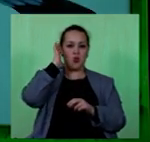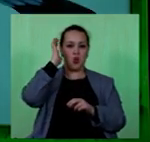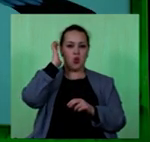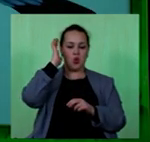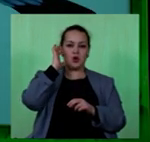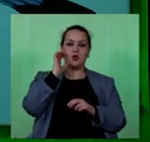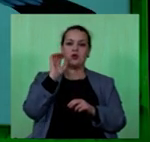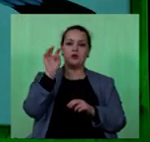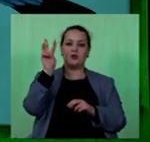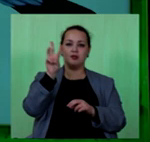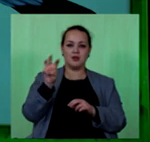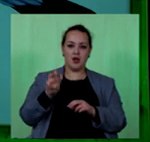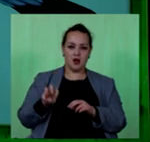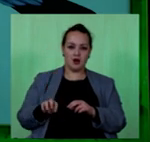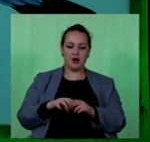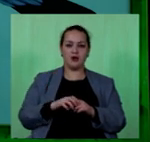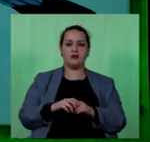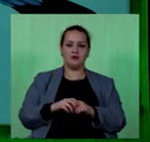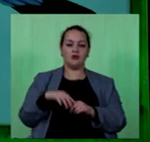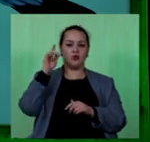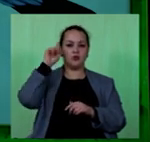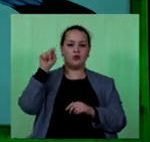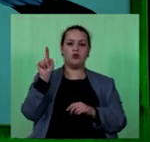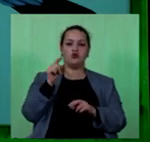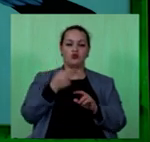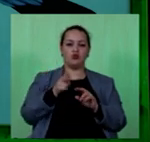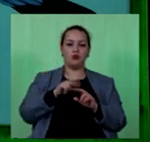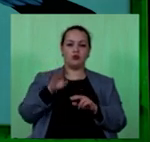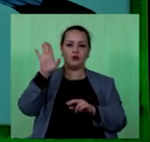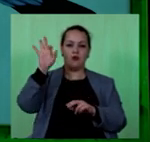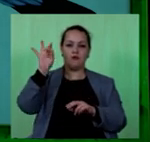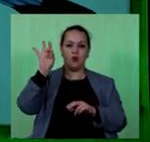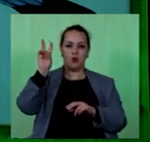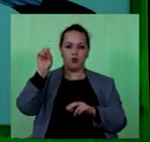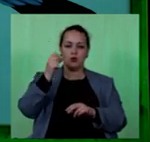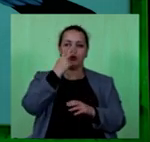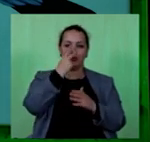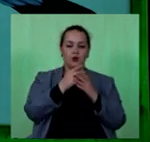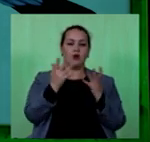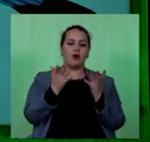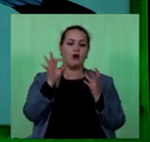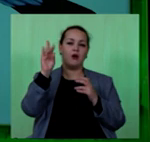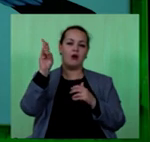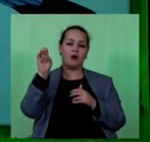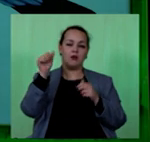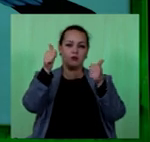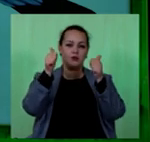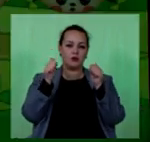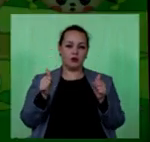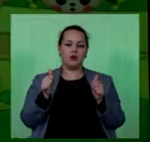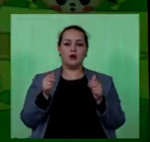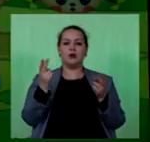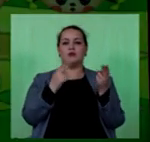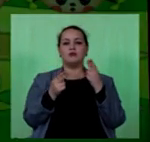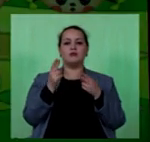молодцы теперь вы уже знаете что это ворона и посмотрите какая она на картинке справа